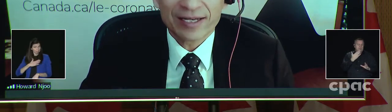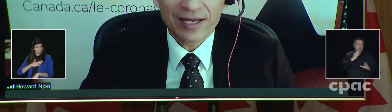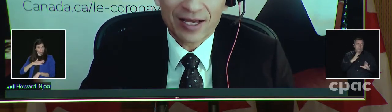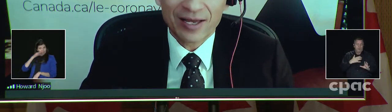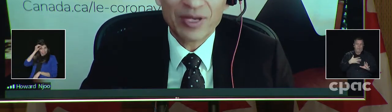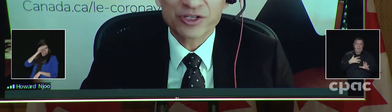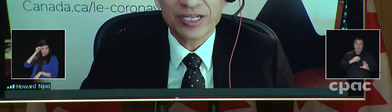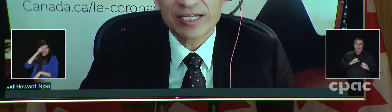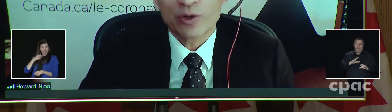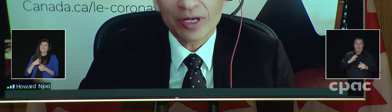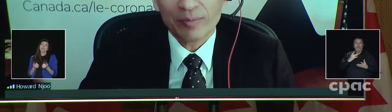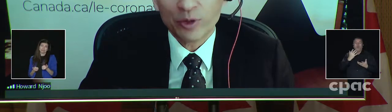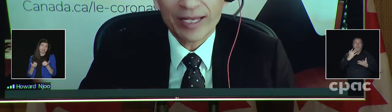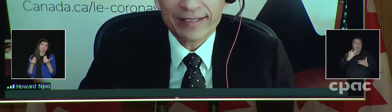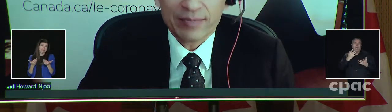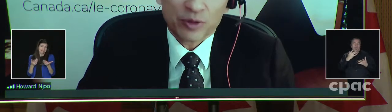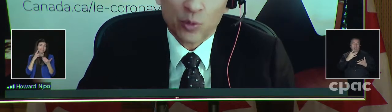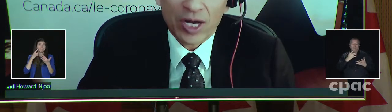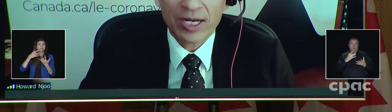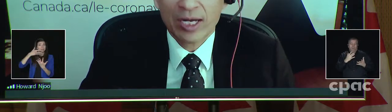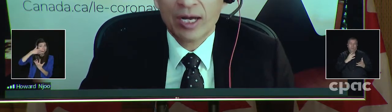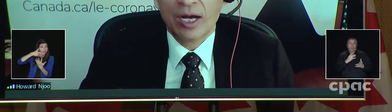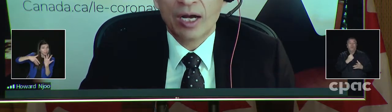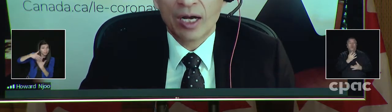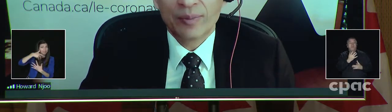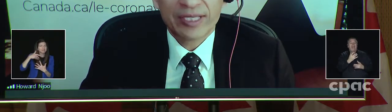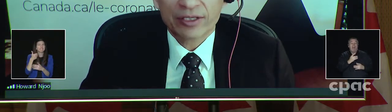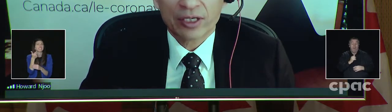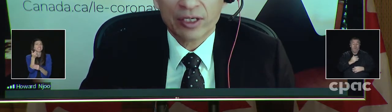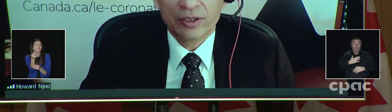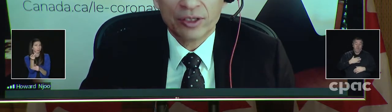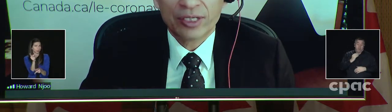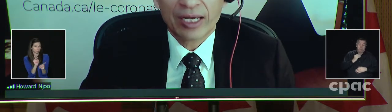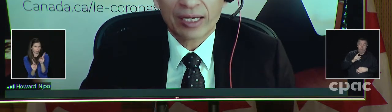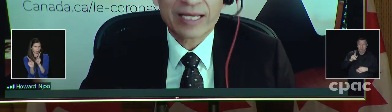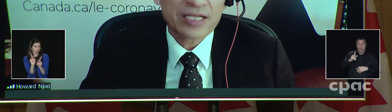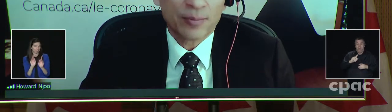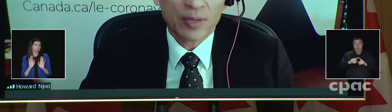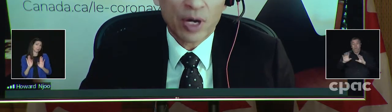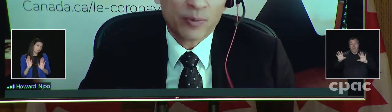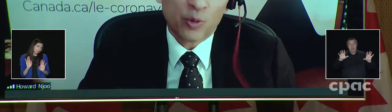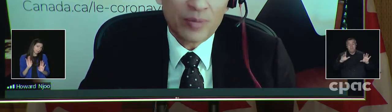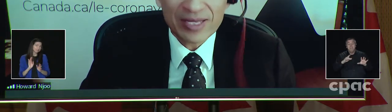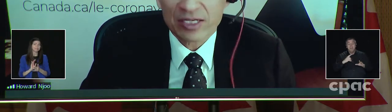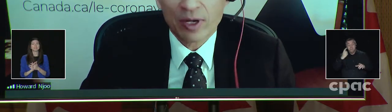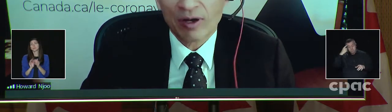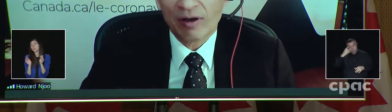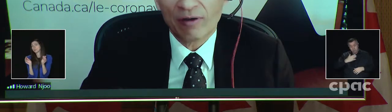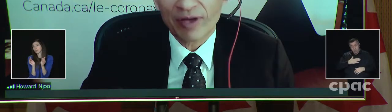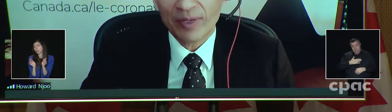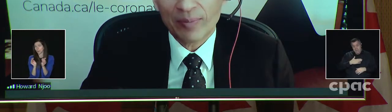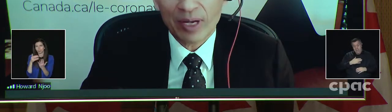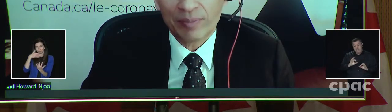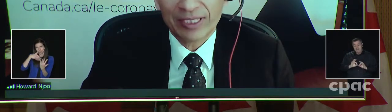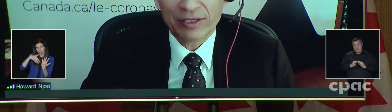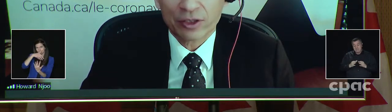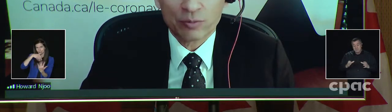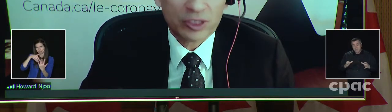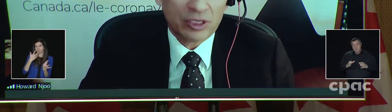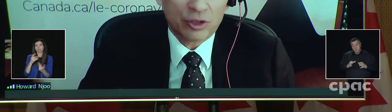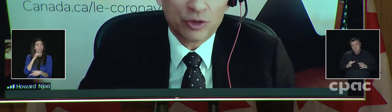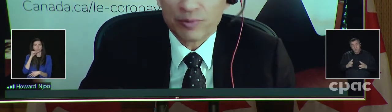laisse imaginer c'est quoi plus intime pour moi. Peut-être un rassemblement pour moi personnellement en famille,